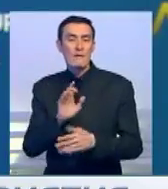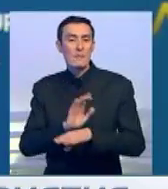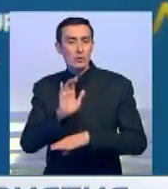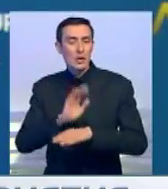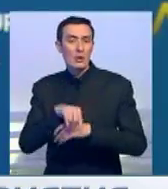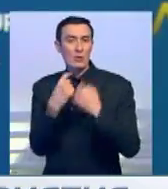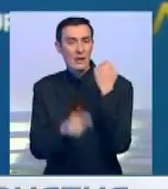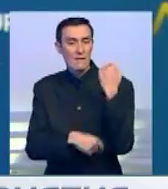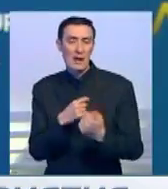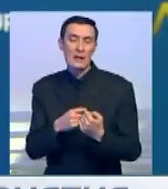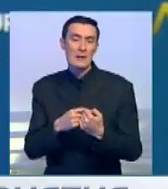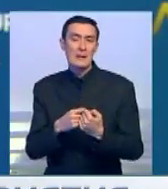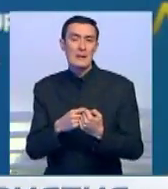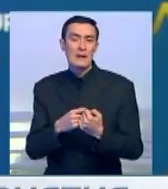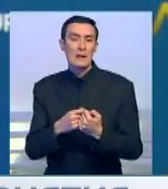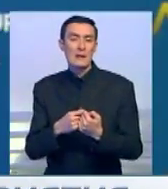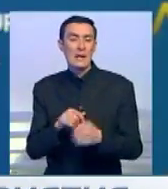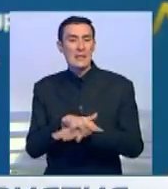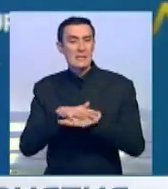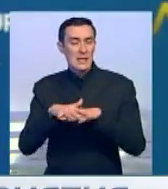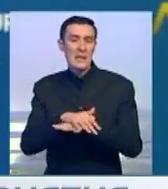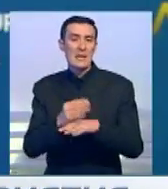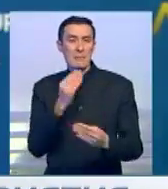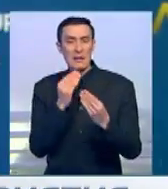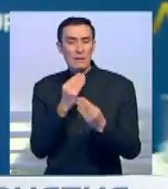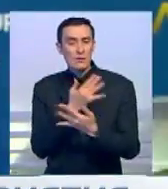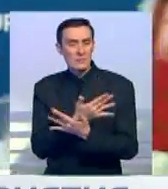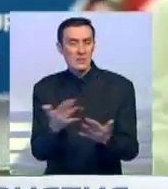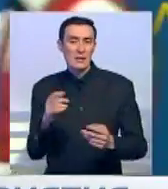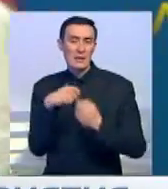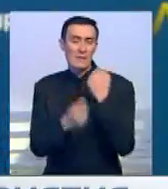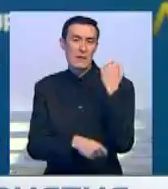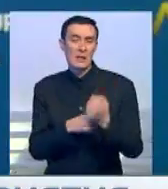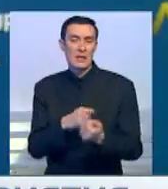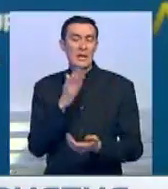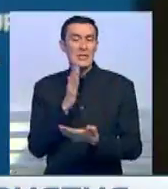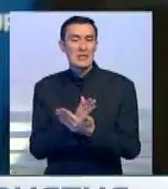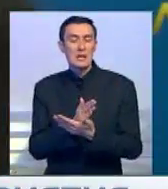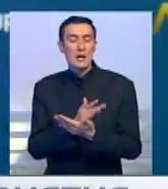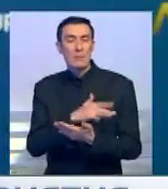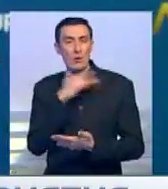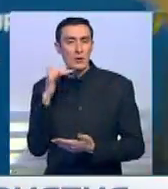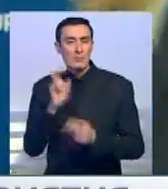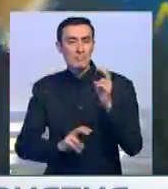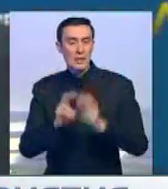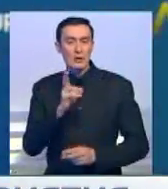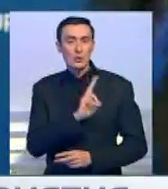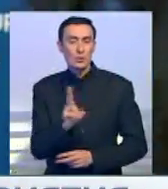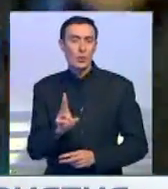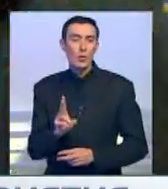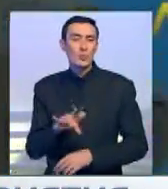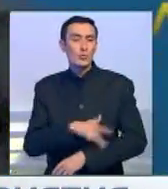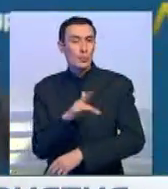товары производственного назначения, товары для населения, продовольственную группу товаров. Очень большая группа предприятий, которые